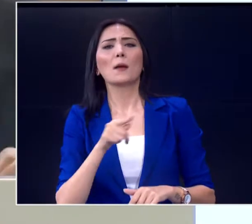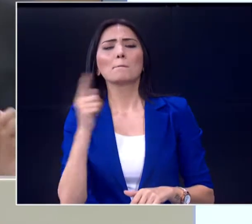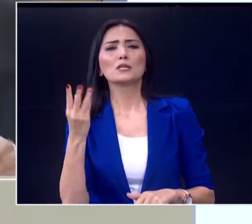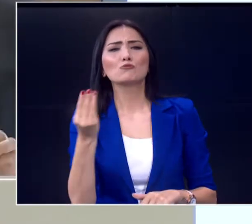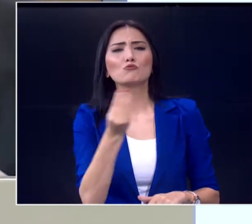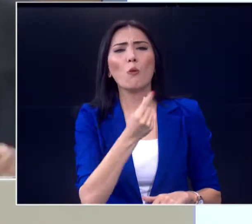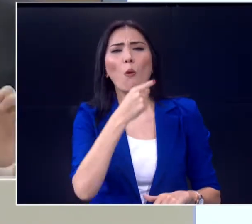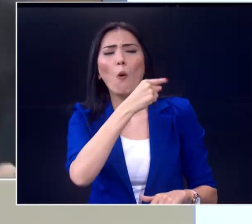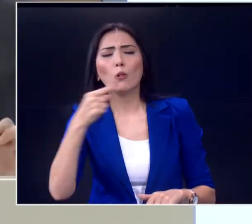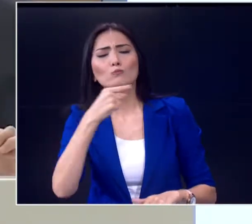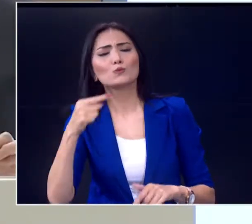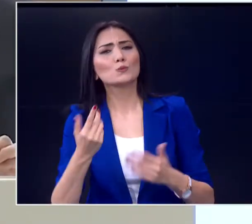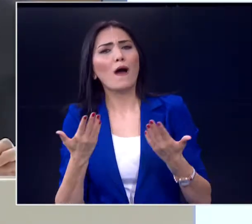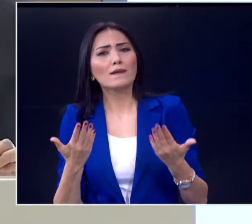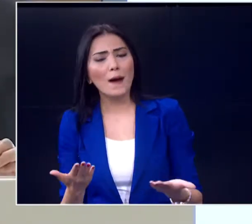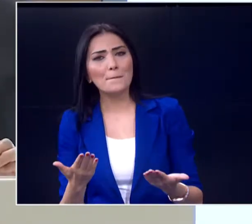birçok olumsuzluğa rağmen